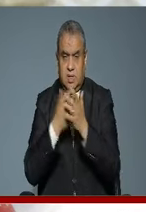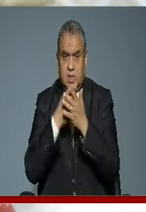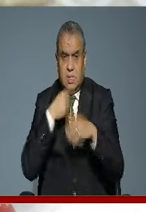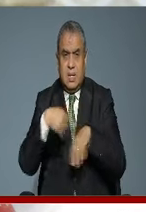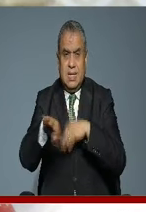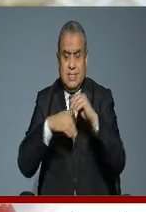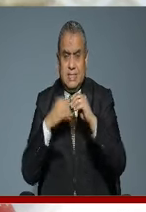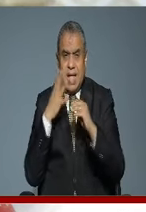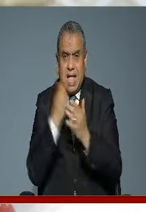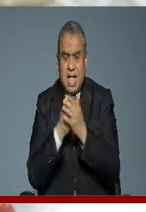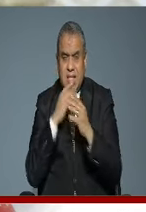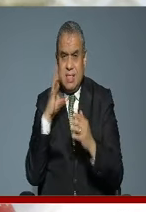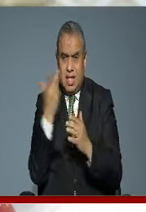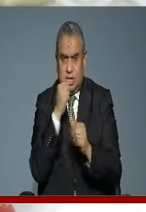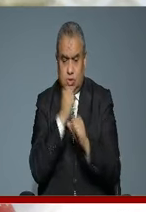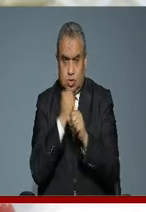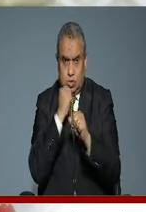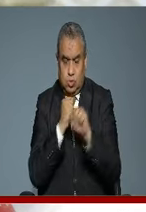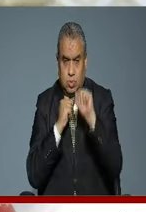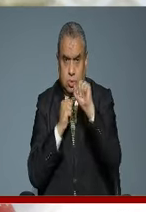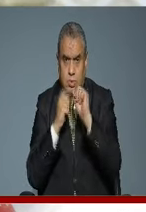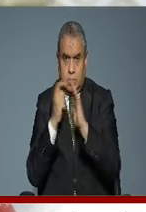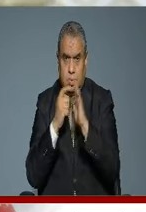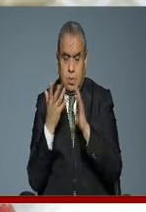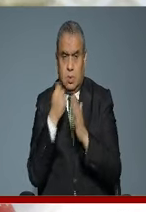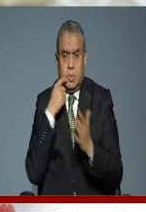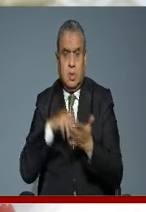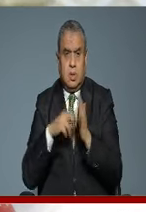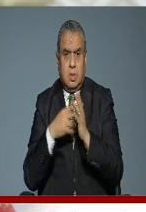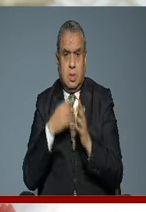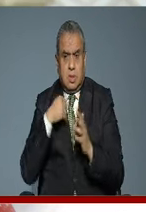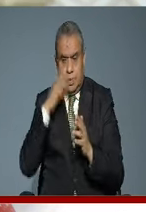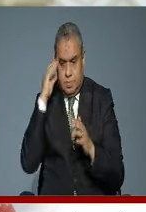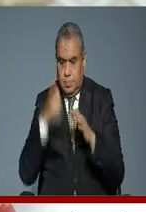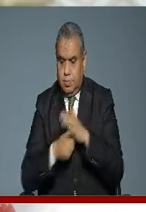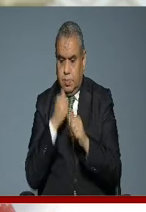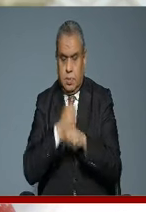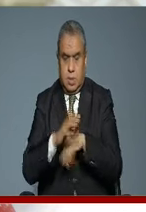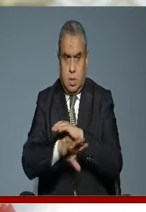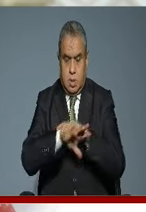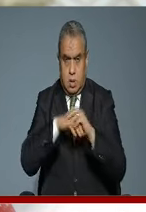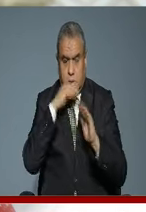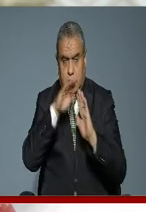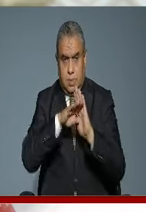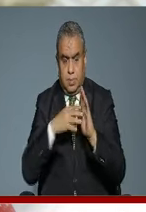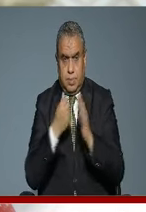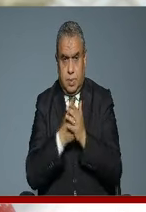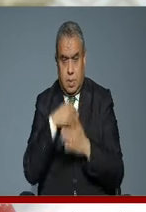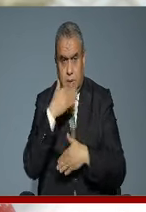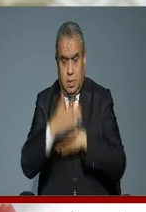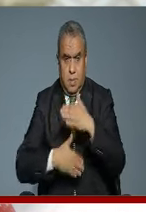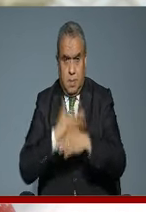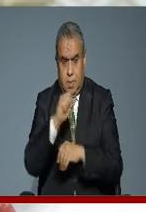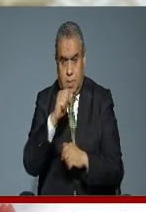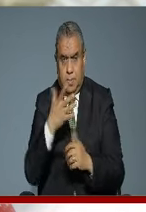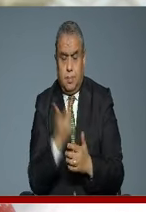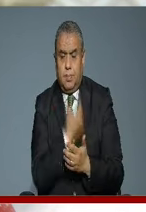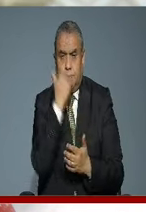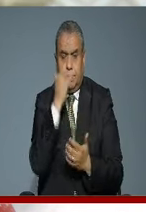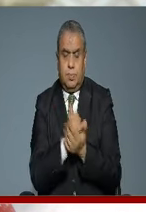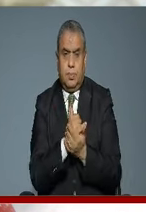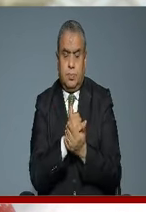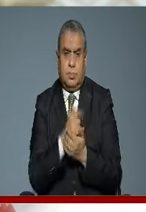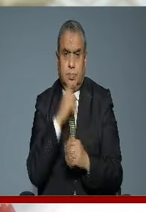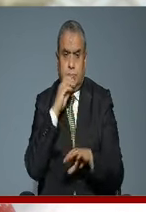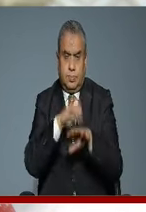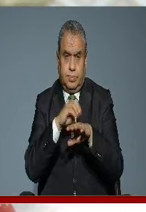الدولية، ونحن نسينا المناطق الأخرى. وبالتالي بعد حكومتي فنحن